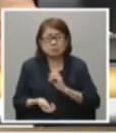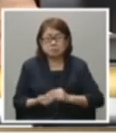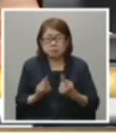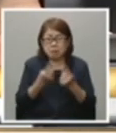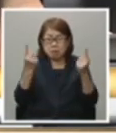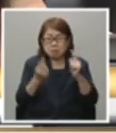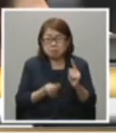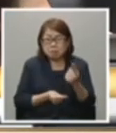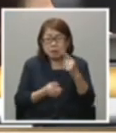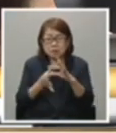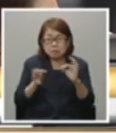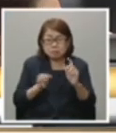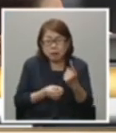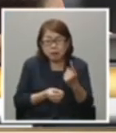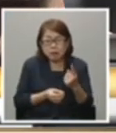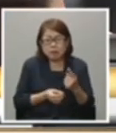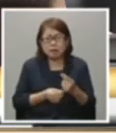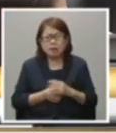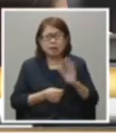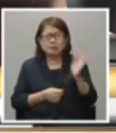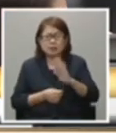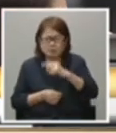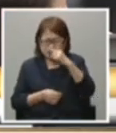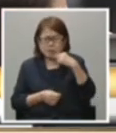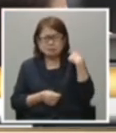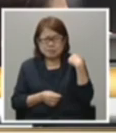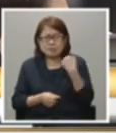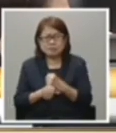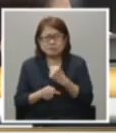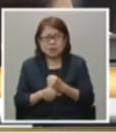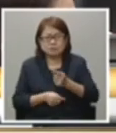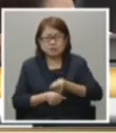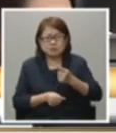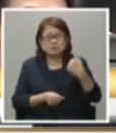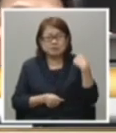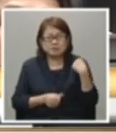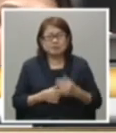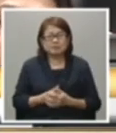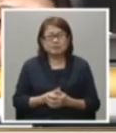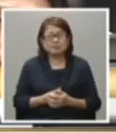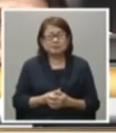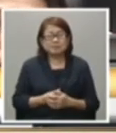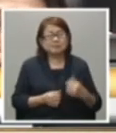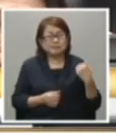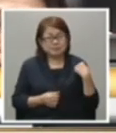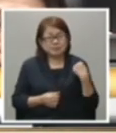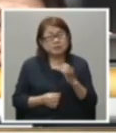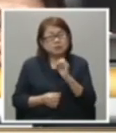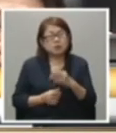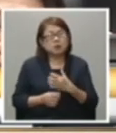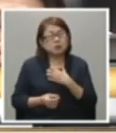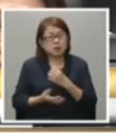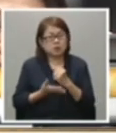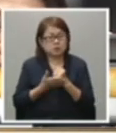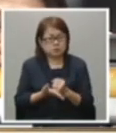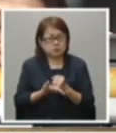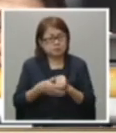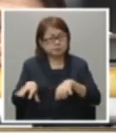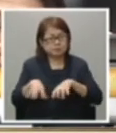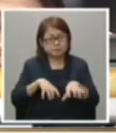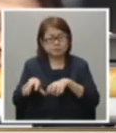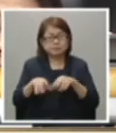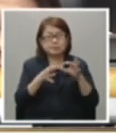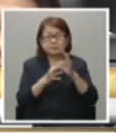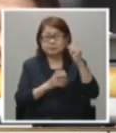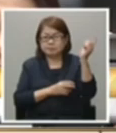ายมันเป็นสิ่งที่เกิดขึ้นอยู่แล้วมีค่ะเขาบอกว่าเขาจะมาช่วยอำนวยความสะดวกเรื่องการท่องเที่